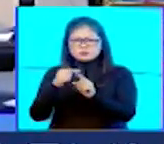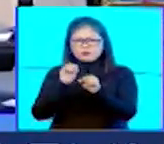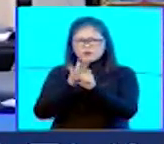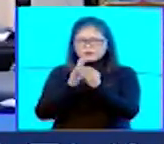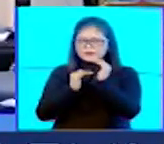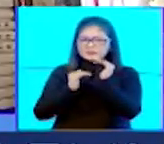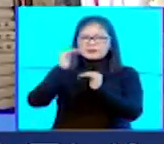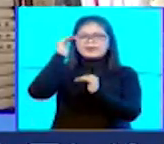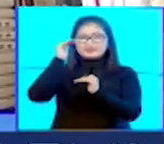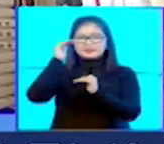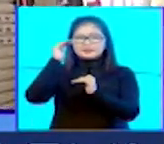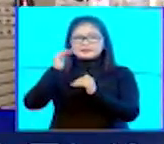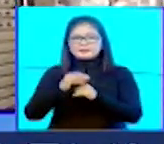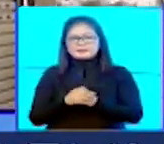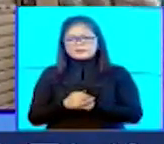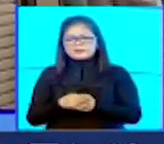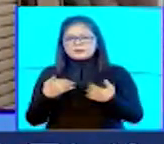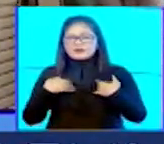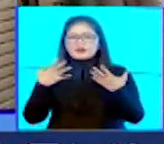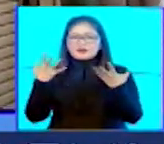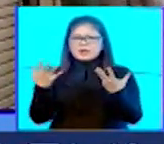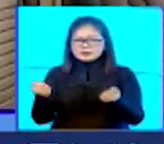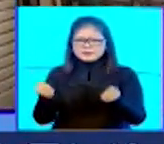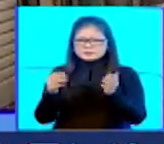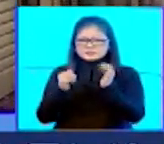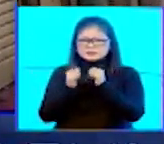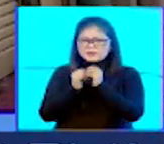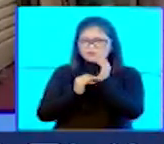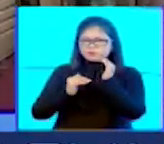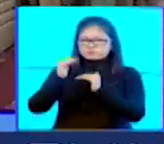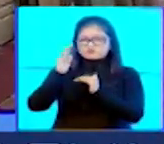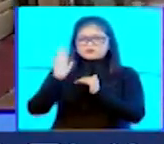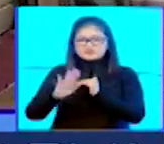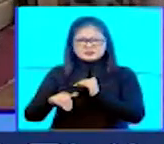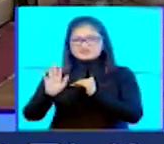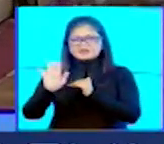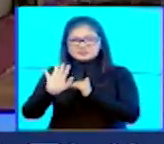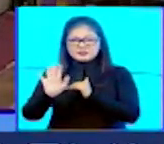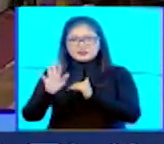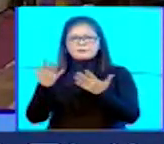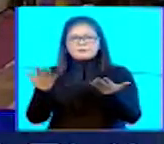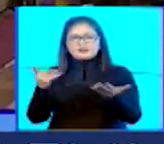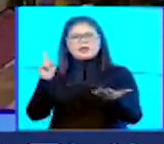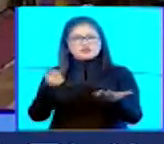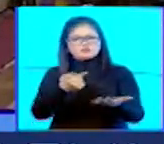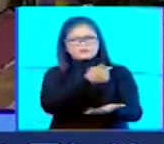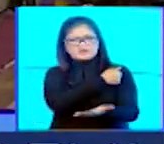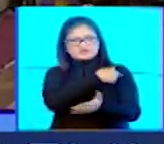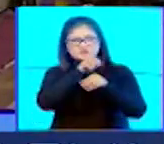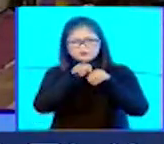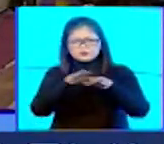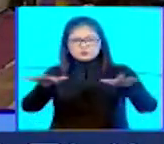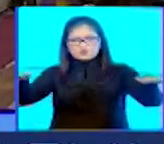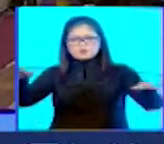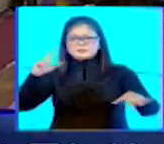karenanya kami berharap tidak ada kasus lonjakan positif lagi dengan cara mendorong vaksinasi. Saya kira satu-satunya jalan sekarang